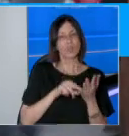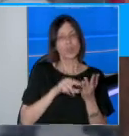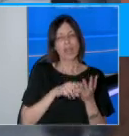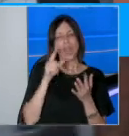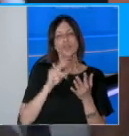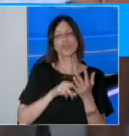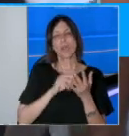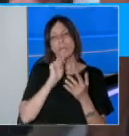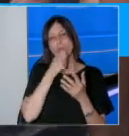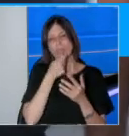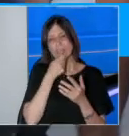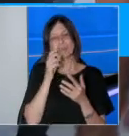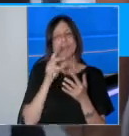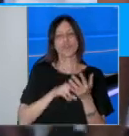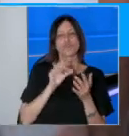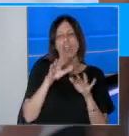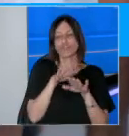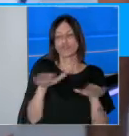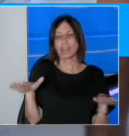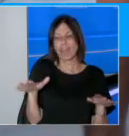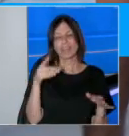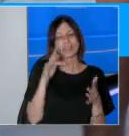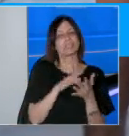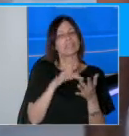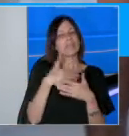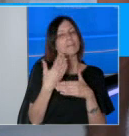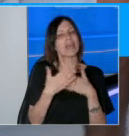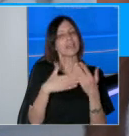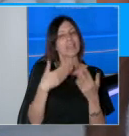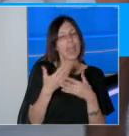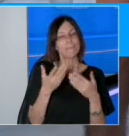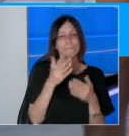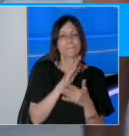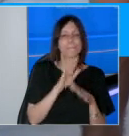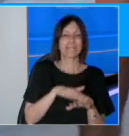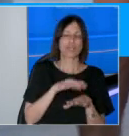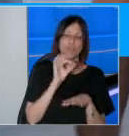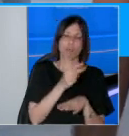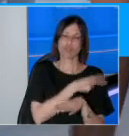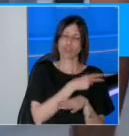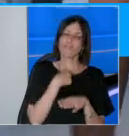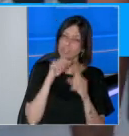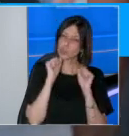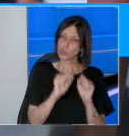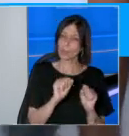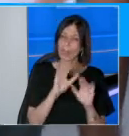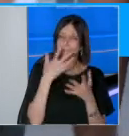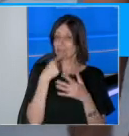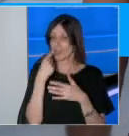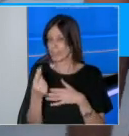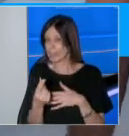המודיעינית, התמונה של השטח, נמצאת בידיים מקצועיות של המשטרה, ואני סומך עליה. ומה שהיא